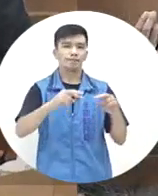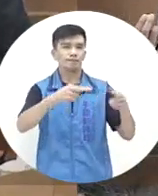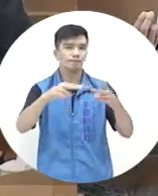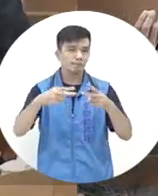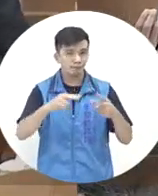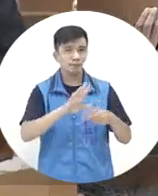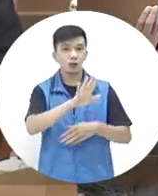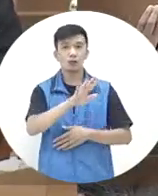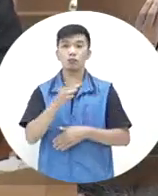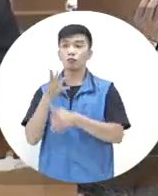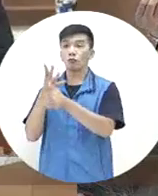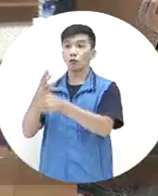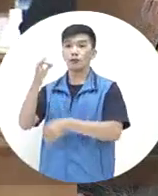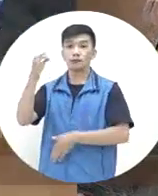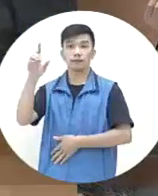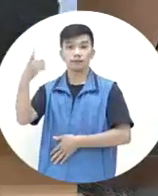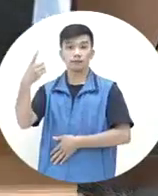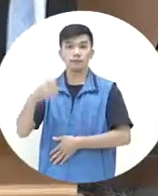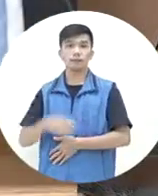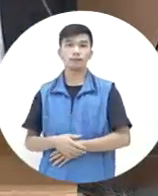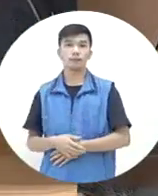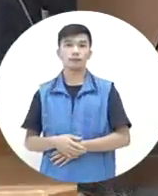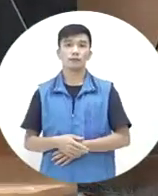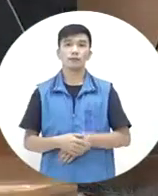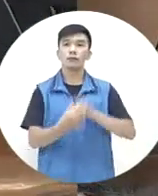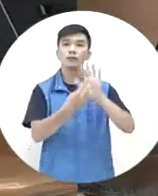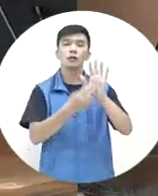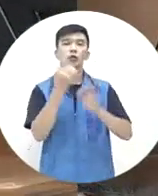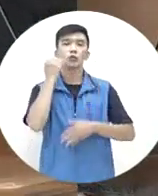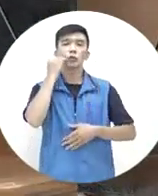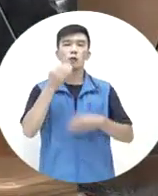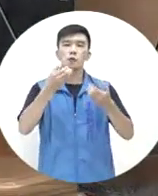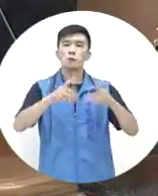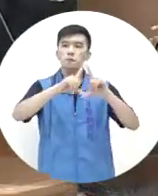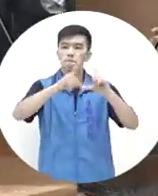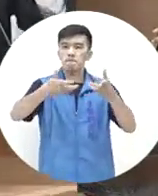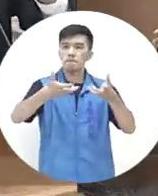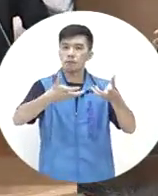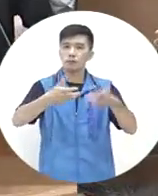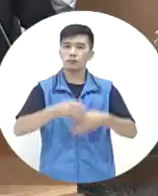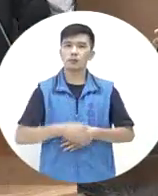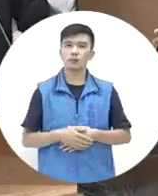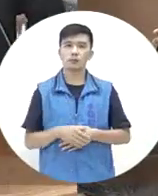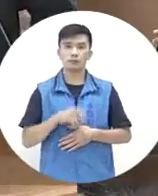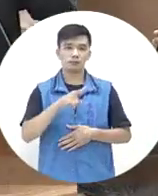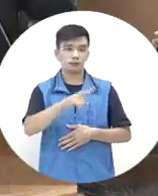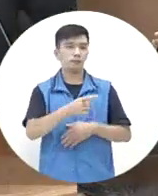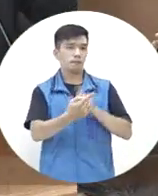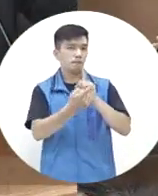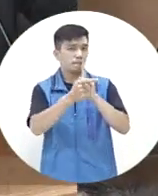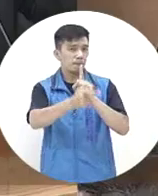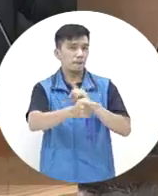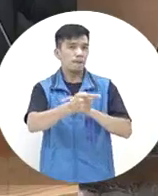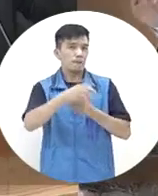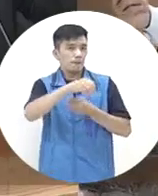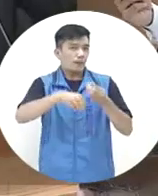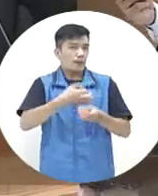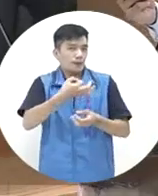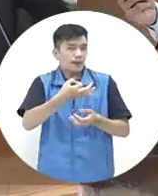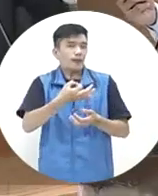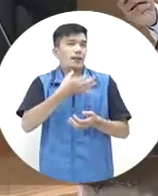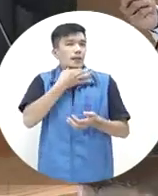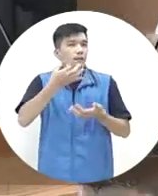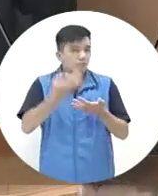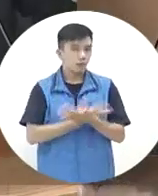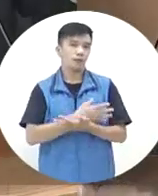边出？ 这样子哈，面对一个重大工程，这个一定会有碰上裁员不足的地方。 当然， 那